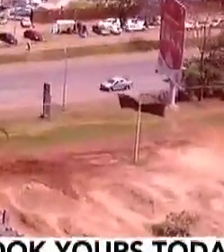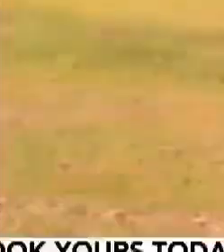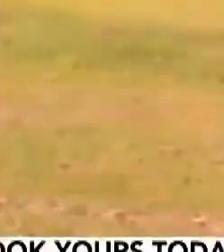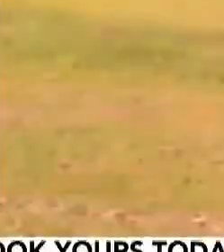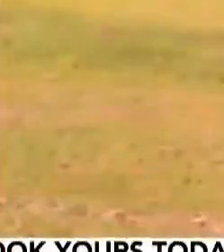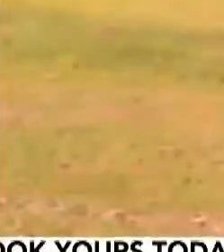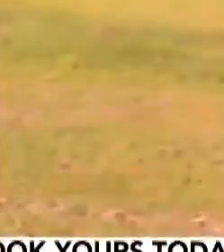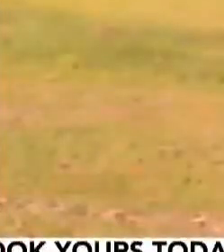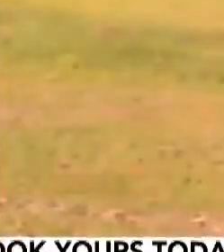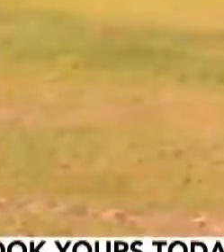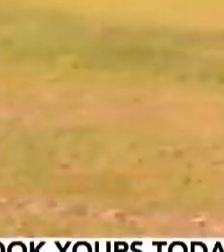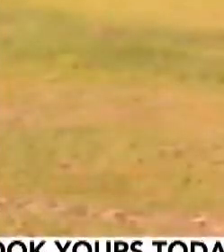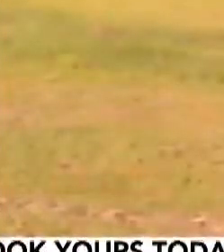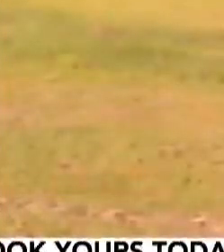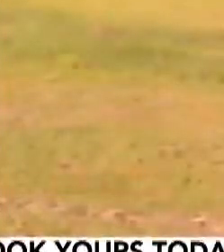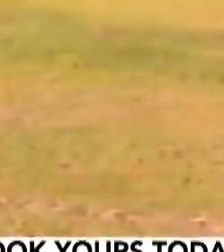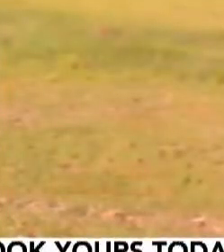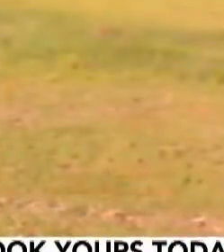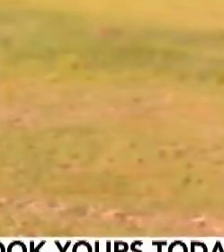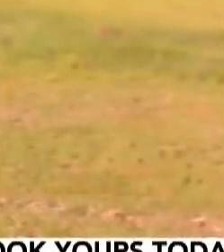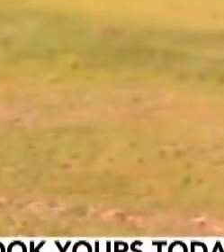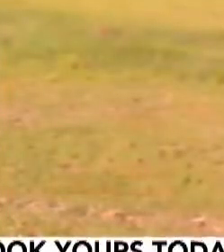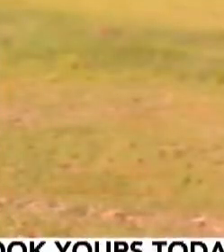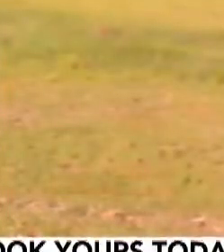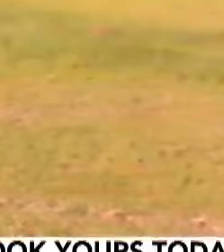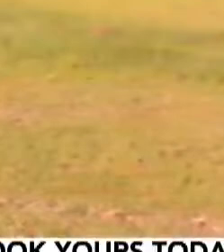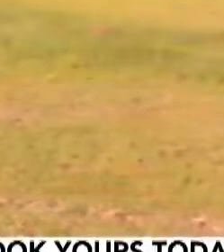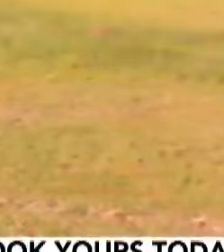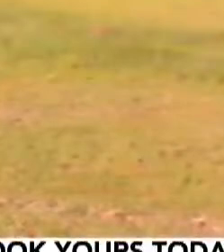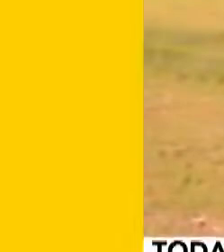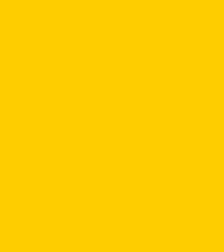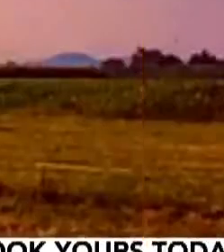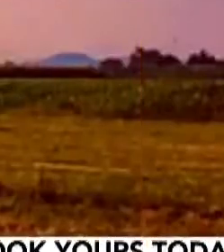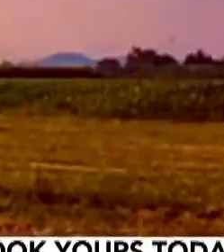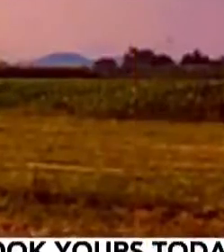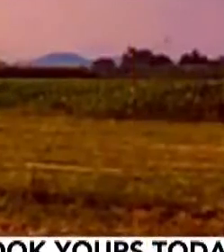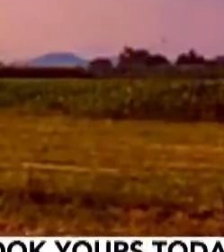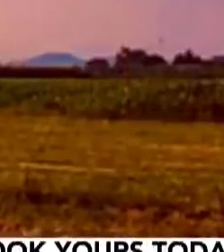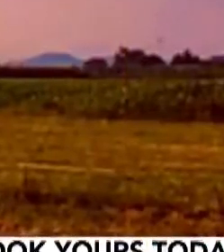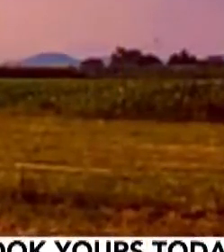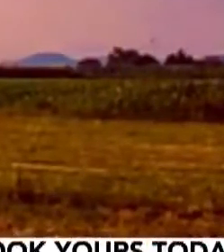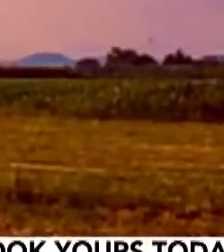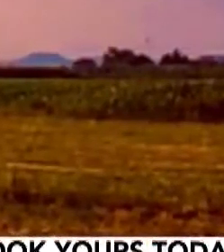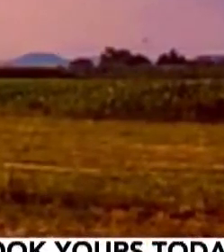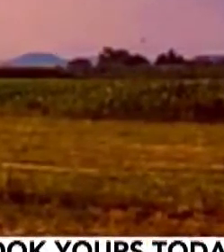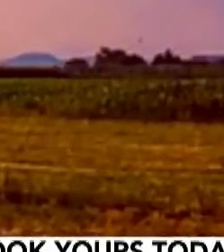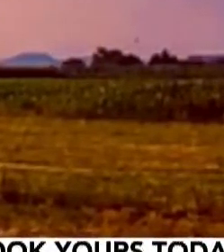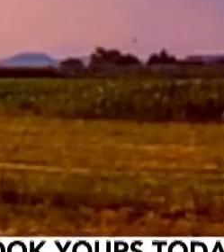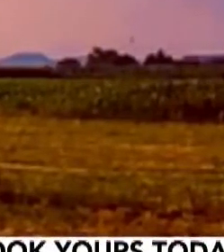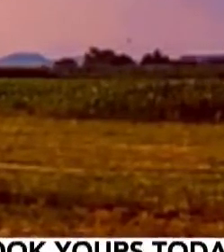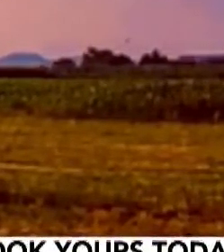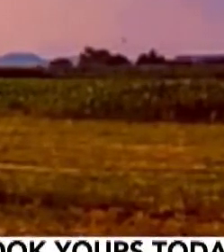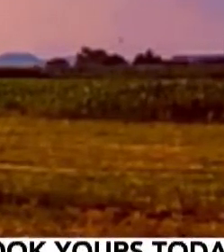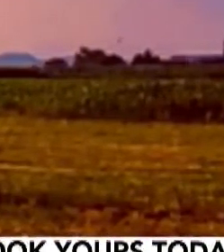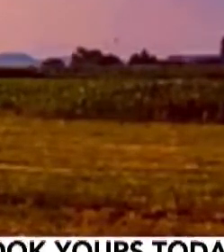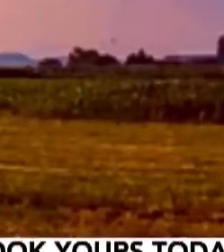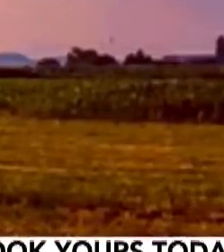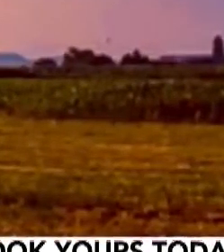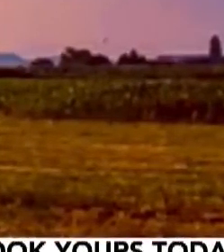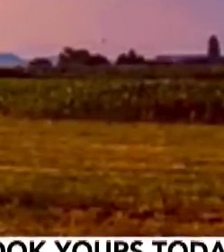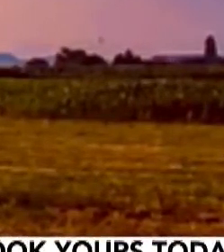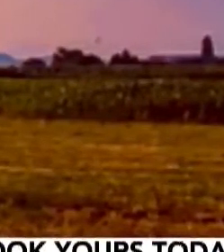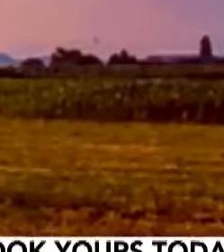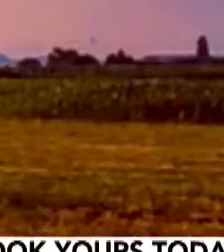Town riu cihuritwo ithanwa ukenderio kwambiriria 150 mwena wa Gikumari o hakuhi na Kamakis urenderio na